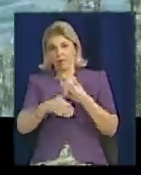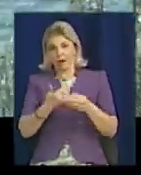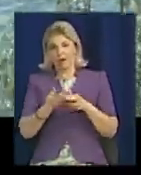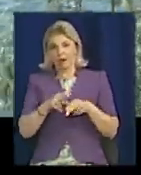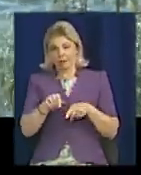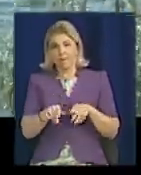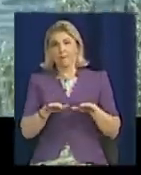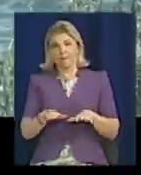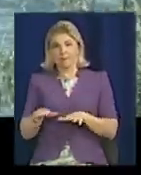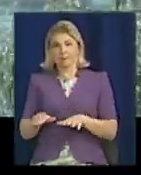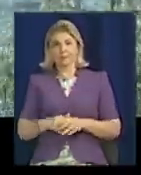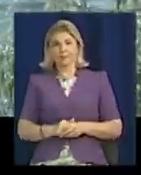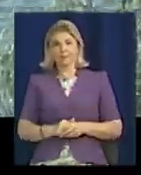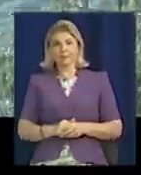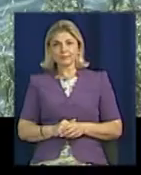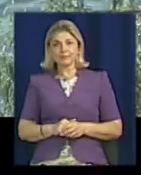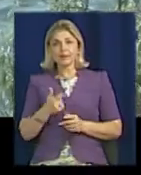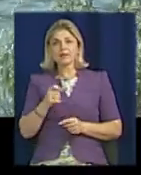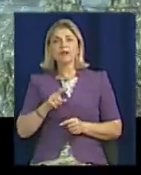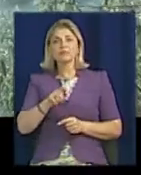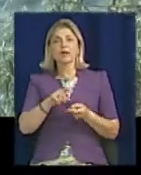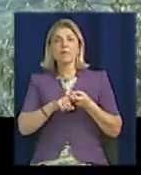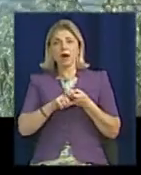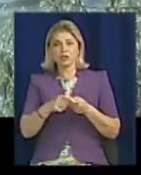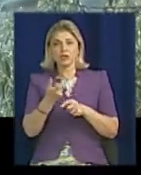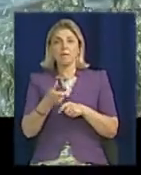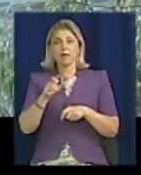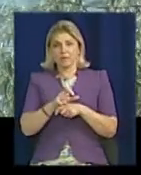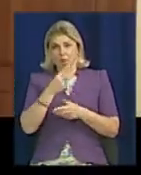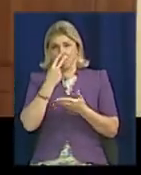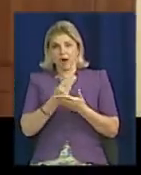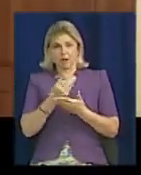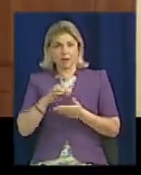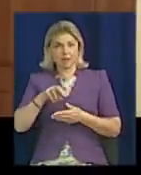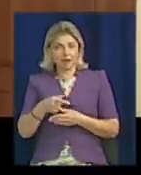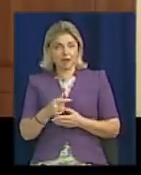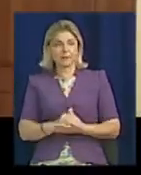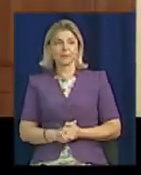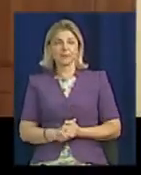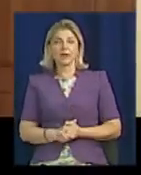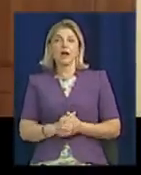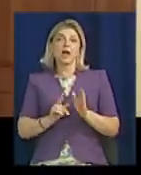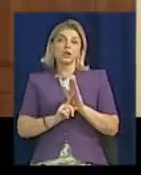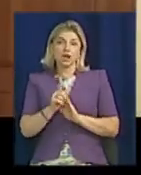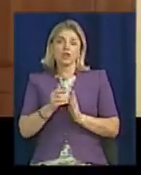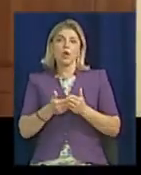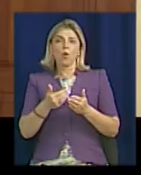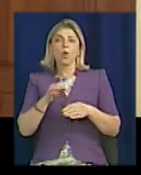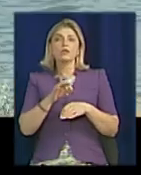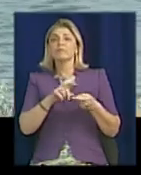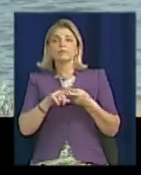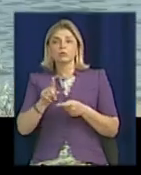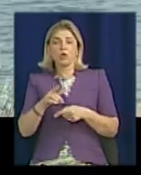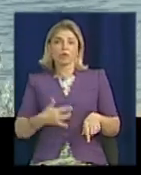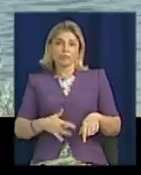цих місцях, там, де лактозопозитивна кишкова паличка перевищує показники. Наслідки будь-які, починаючи від кишкових захворювань,